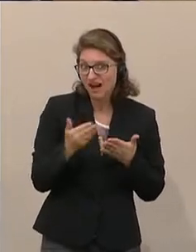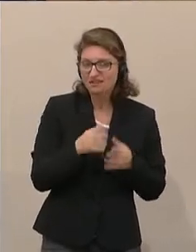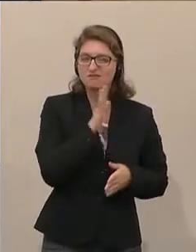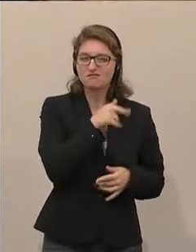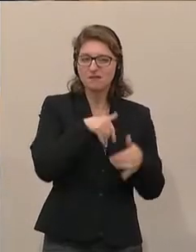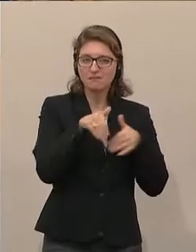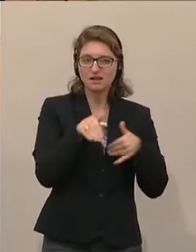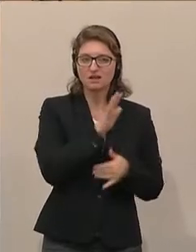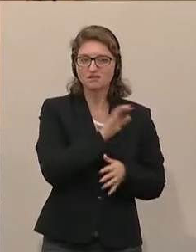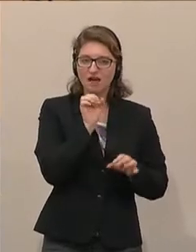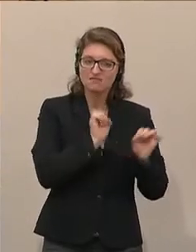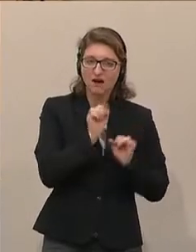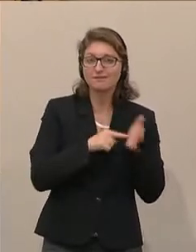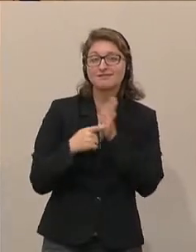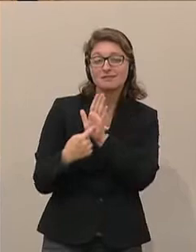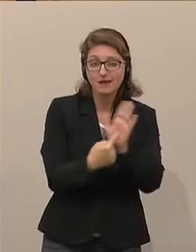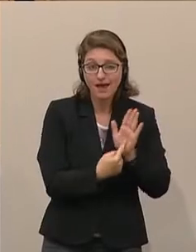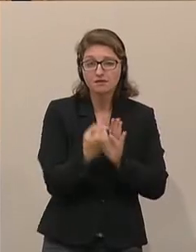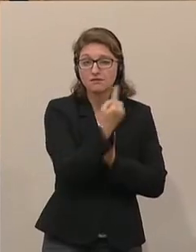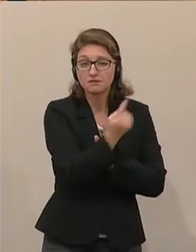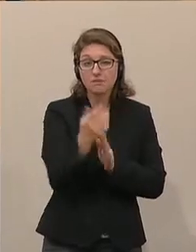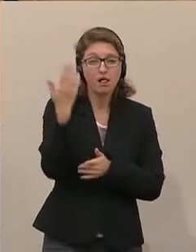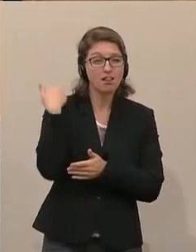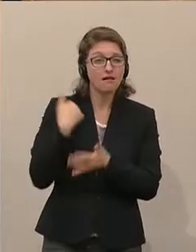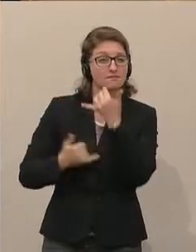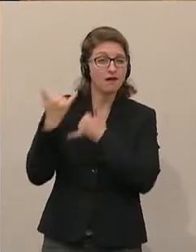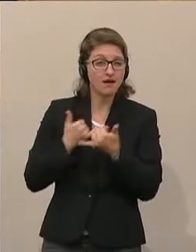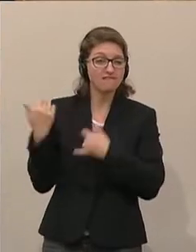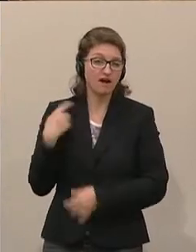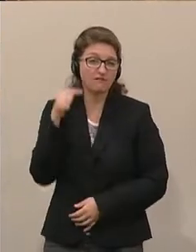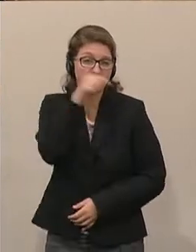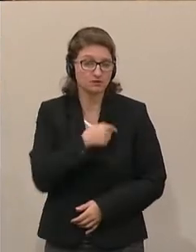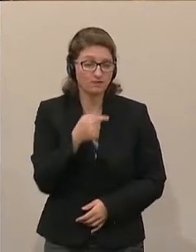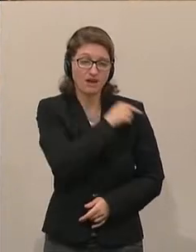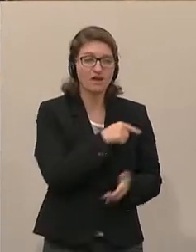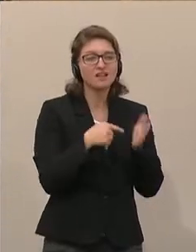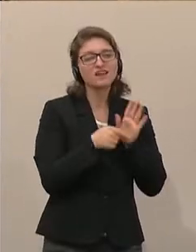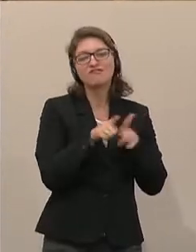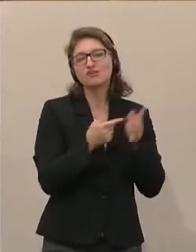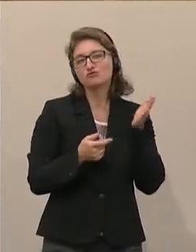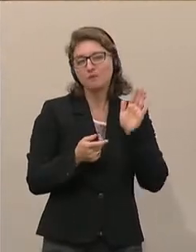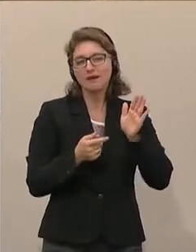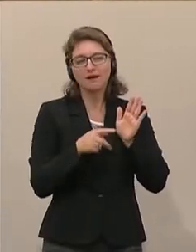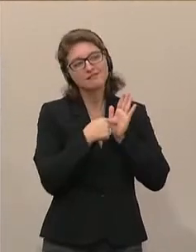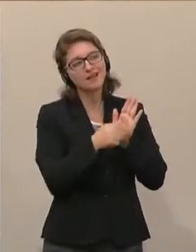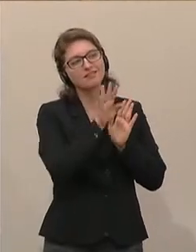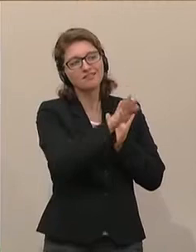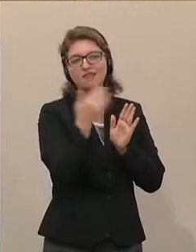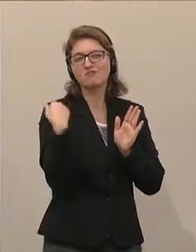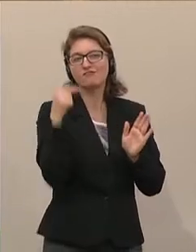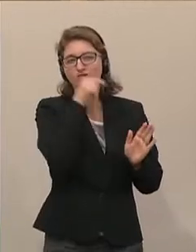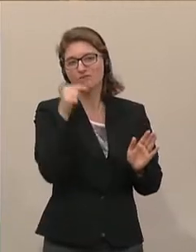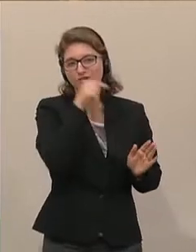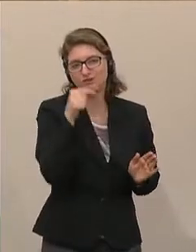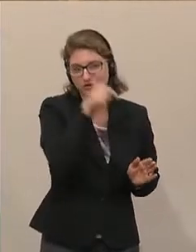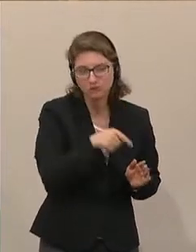was Sie alles in den vergangenen Jahren eben verabsäumt haben. Er zeigt wie ein Spiegelbild Ihre Versäumnisse der vergangenen Jahre auf. Und das stört